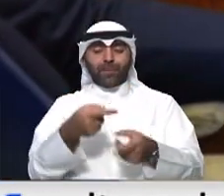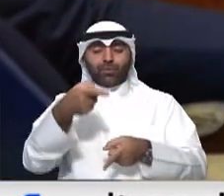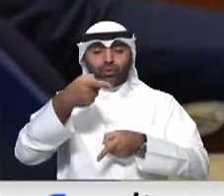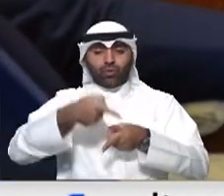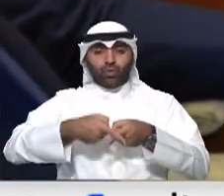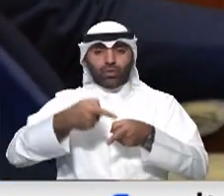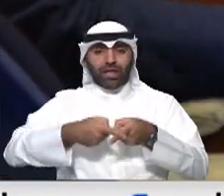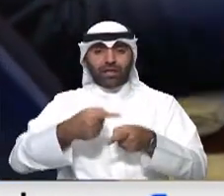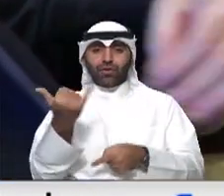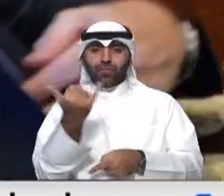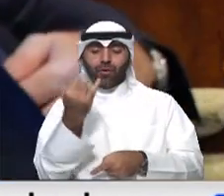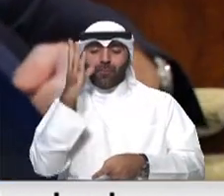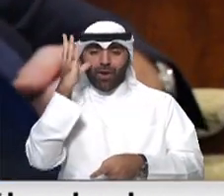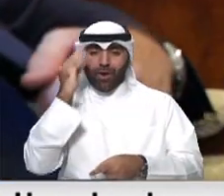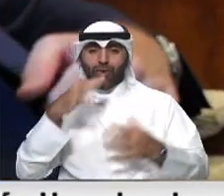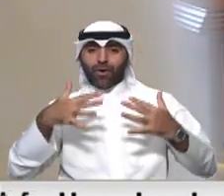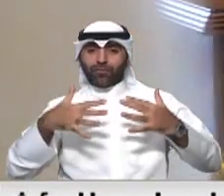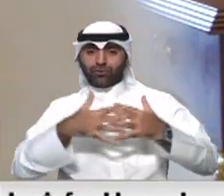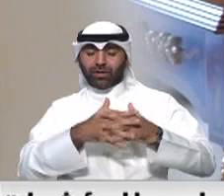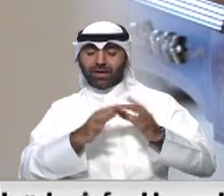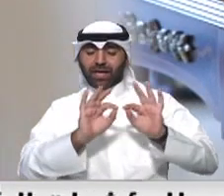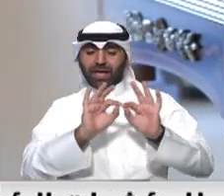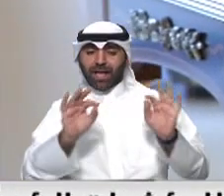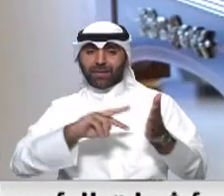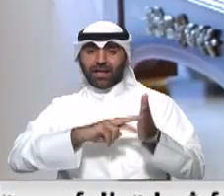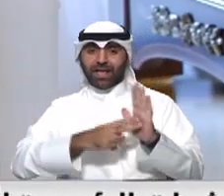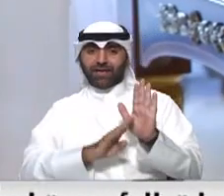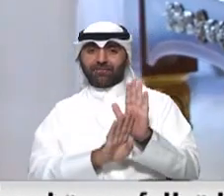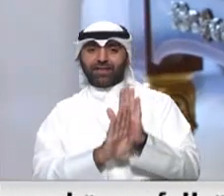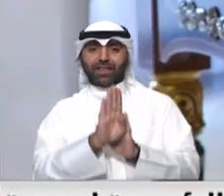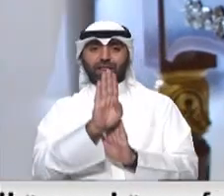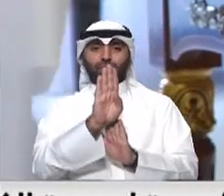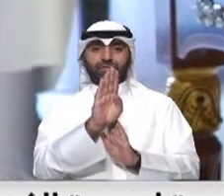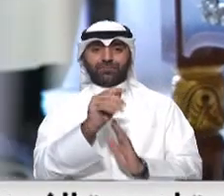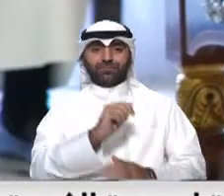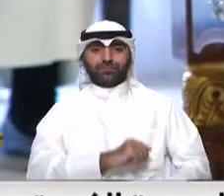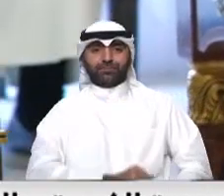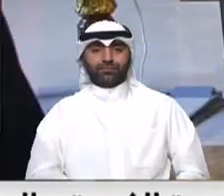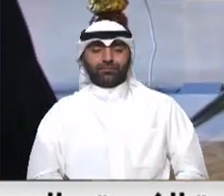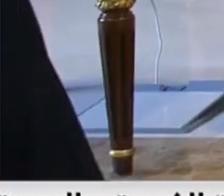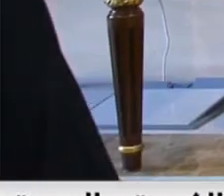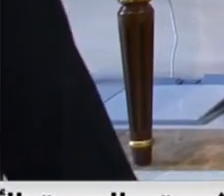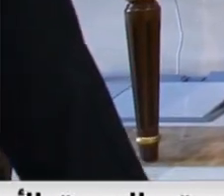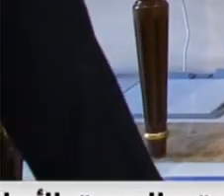كما تم خلال اللقاء بحث التطورات الاقليميه الراهنه